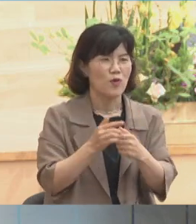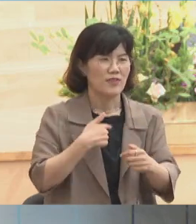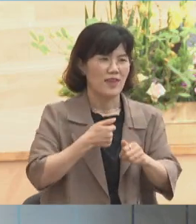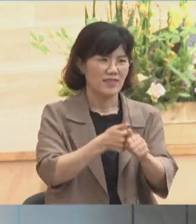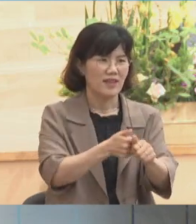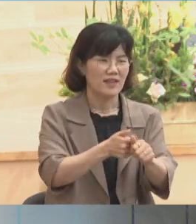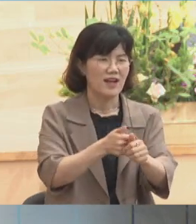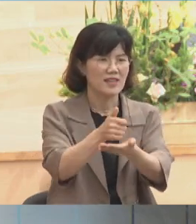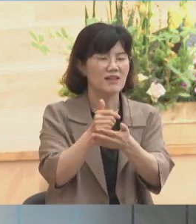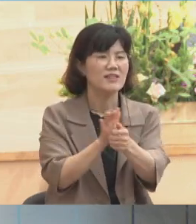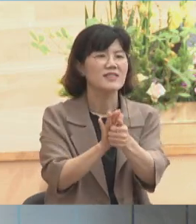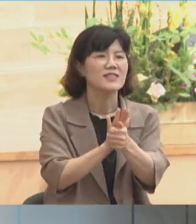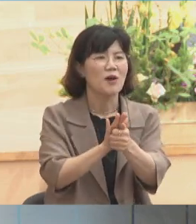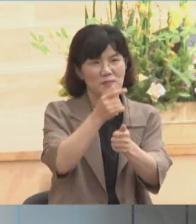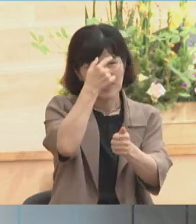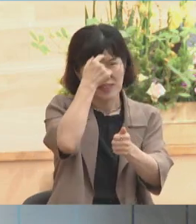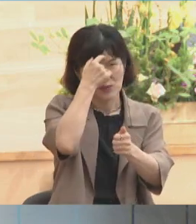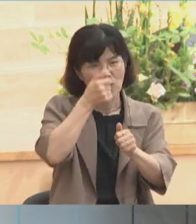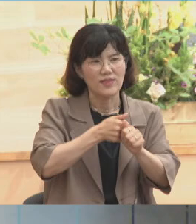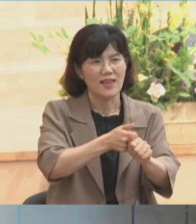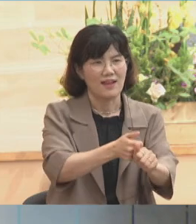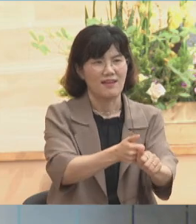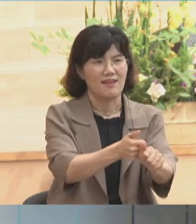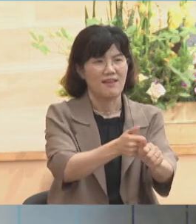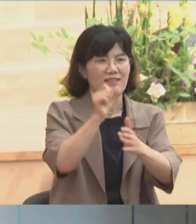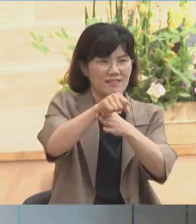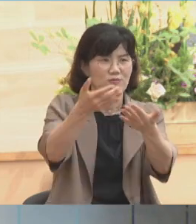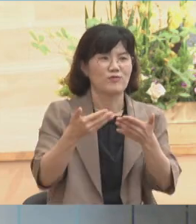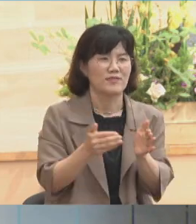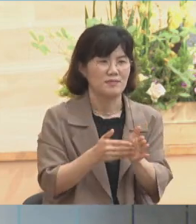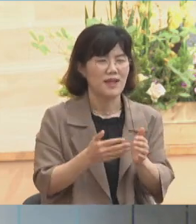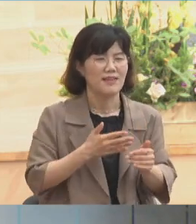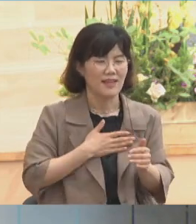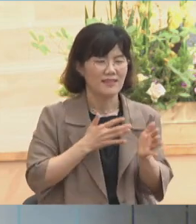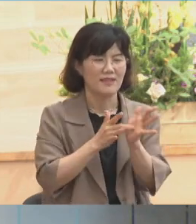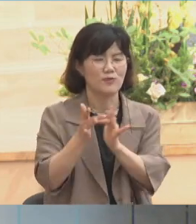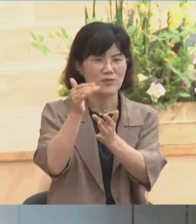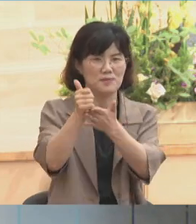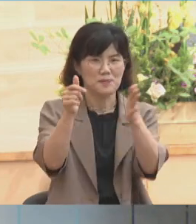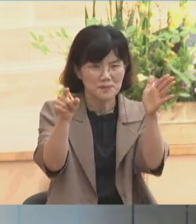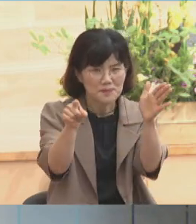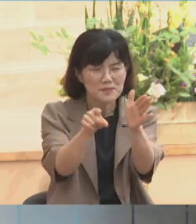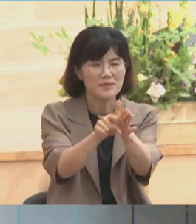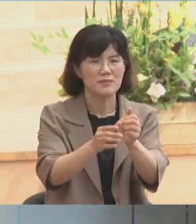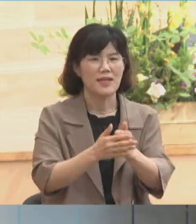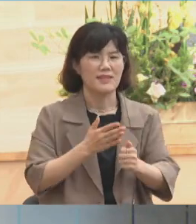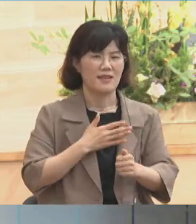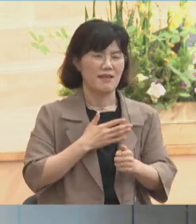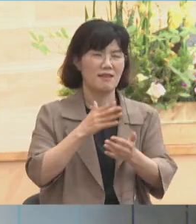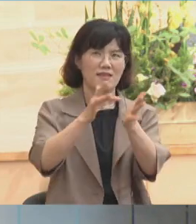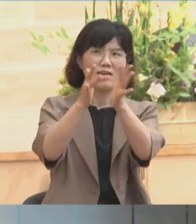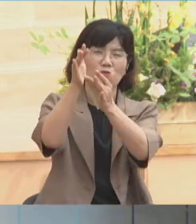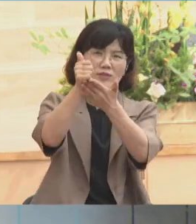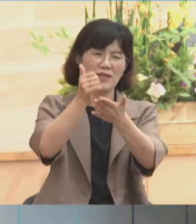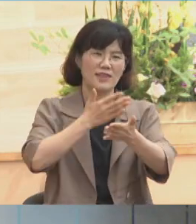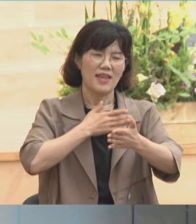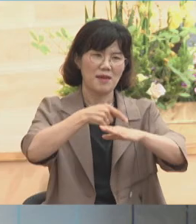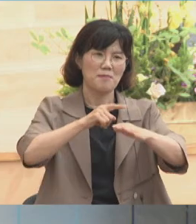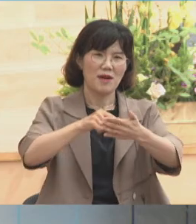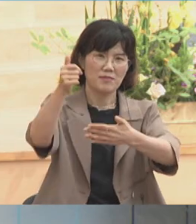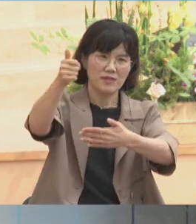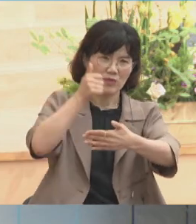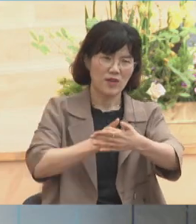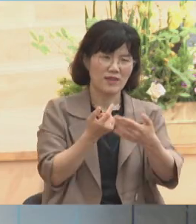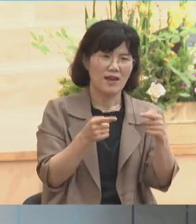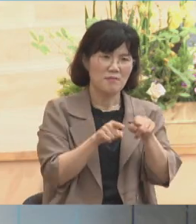기도를 입술로 따라하게 하셨습니다. 나는 예수님을 믿습니다. 예수님, 제 마음에 들어오셔서